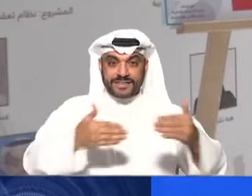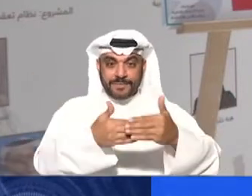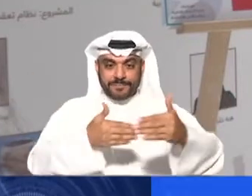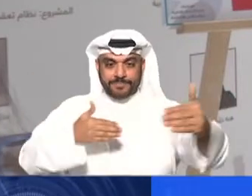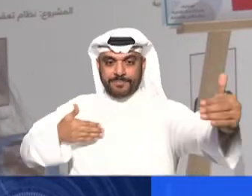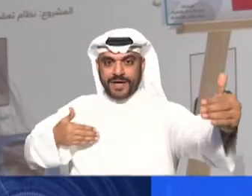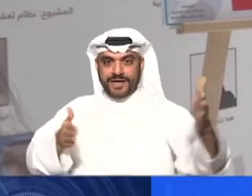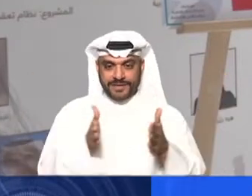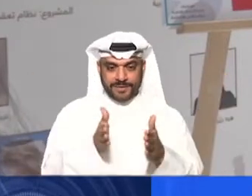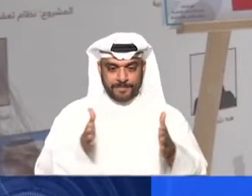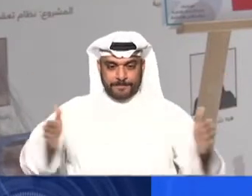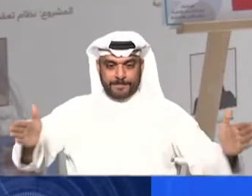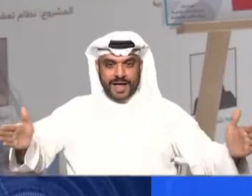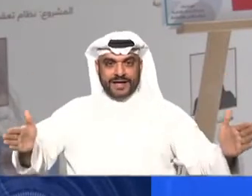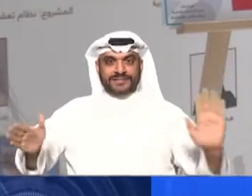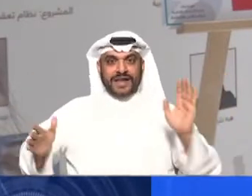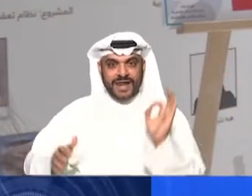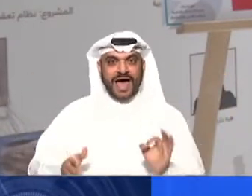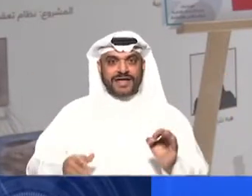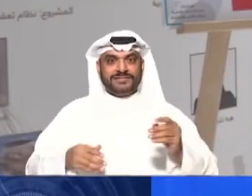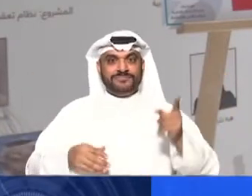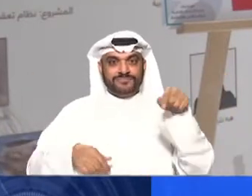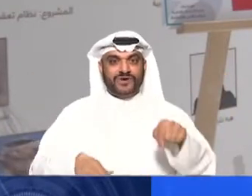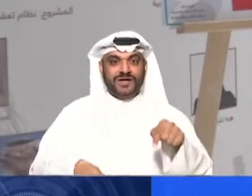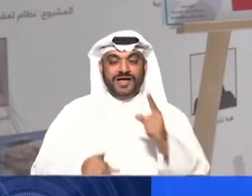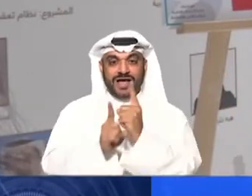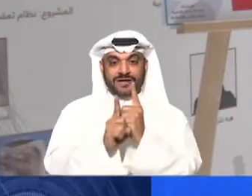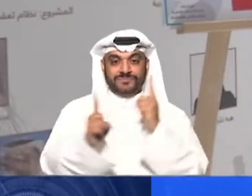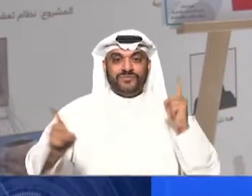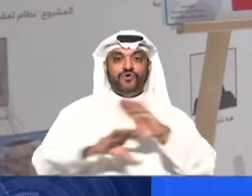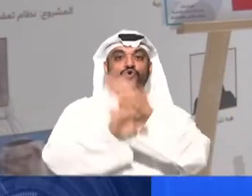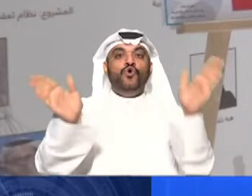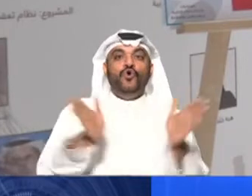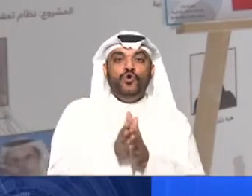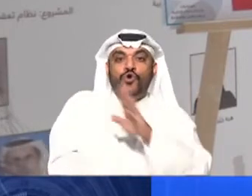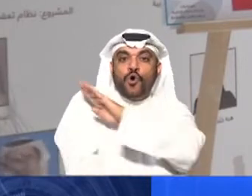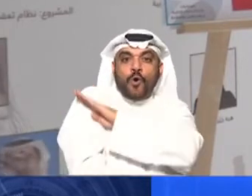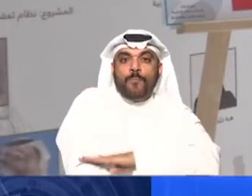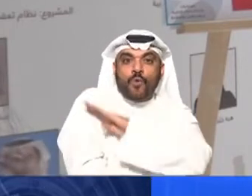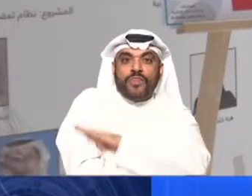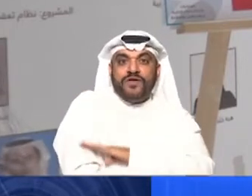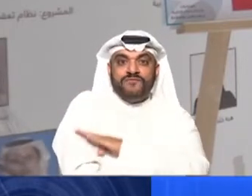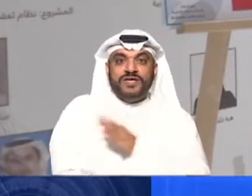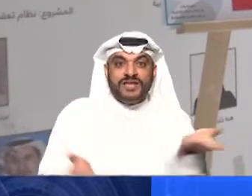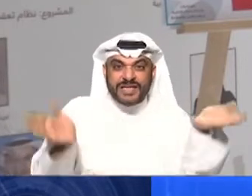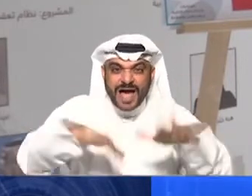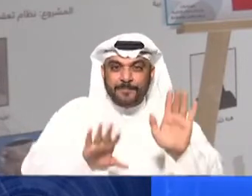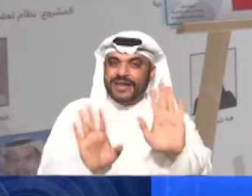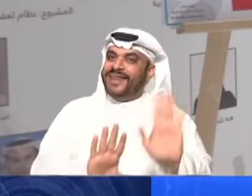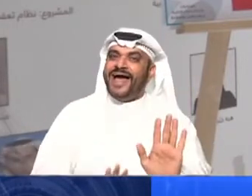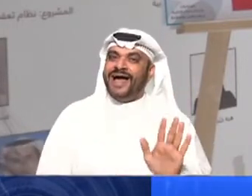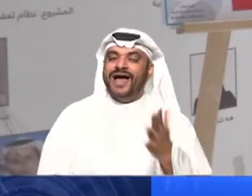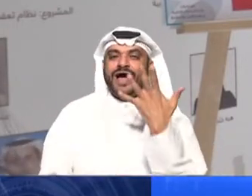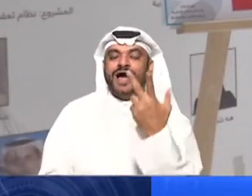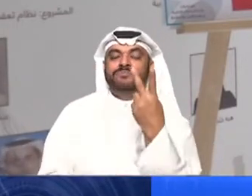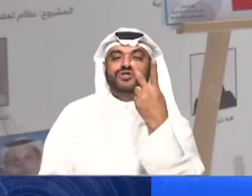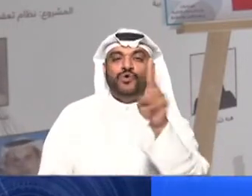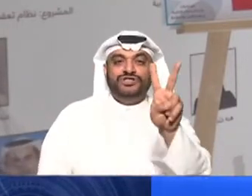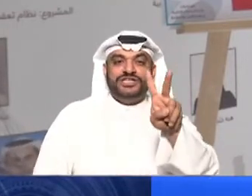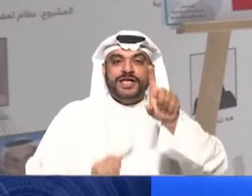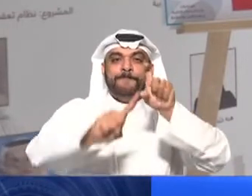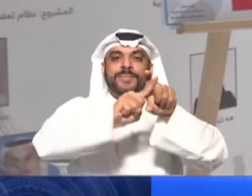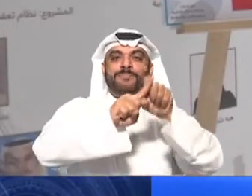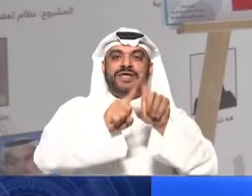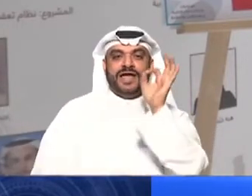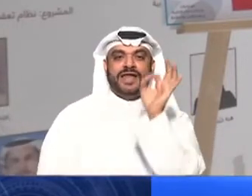يكون الموجودين، طبعا النسبه الان قليله 25% الى 30% من قوه العمل. مع هذا الذين يداومون يجب ان يكون هناك ايضا